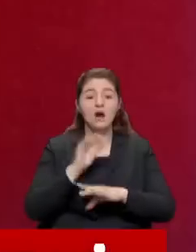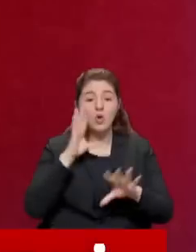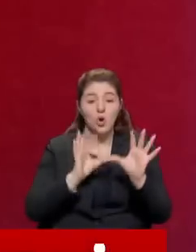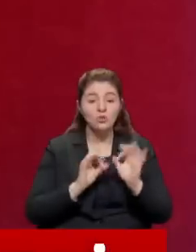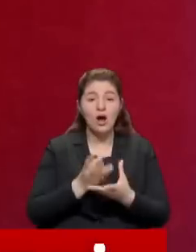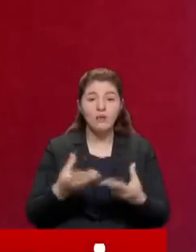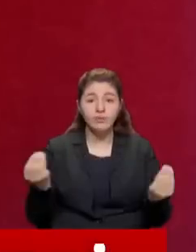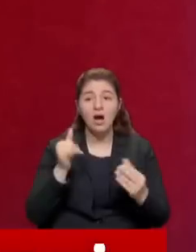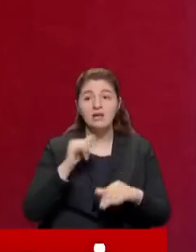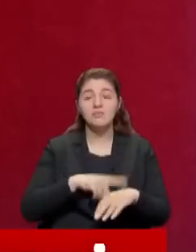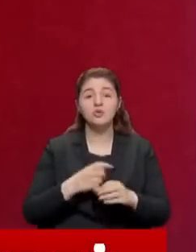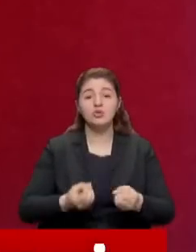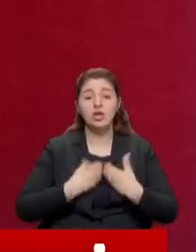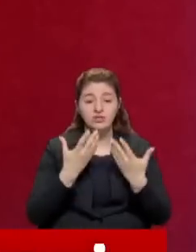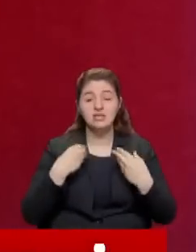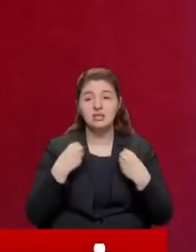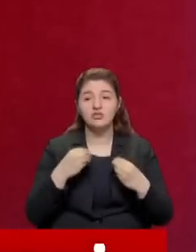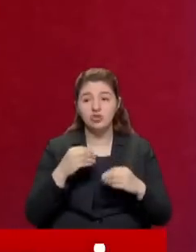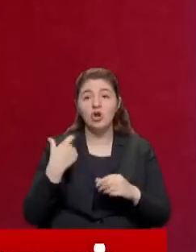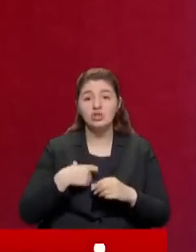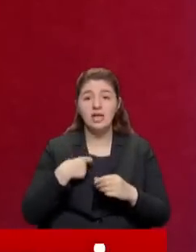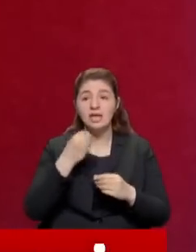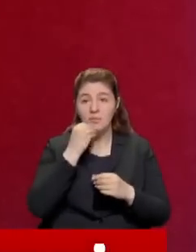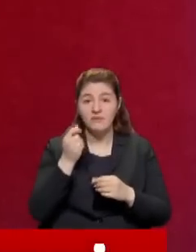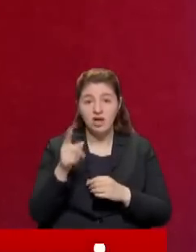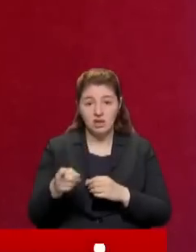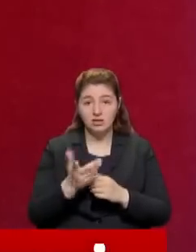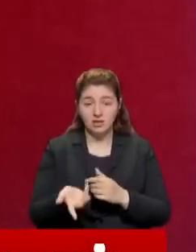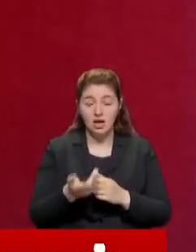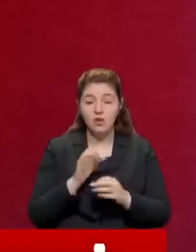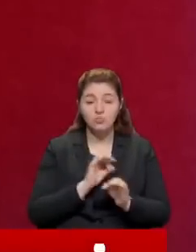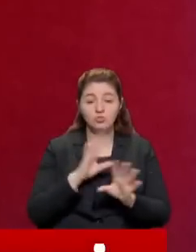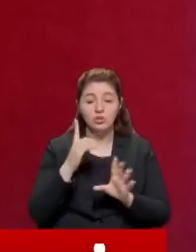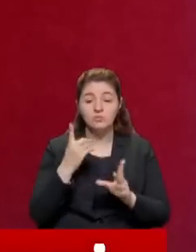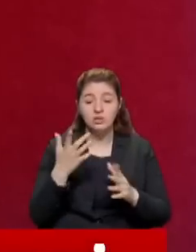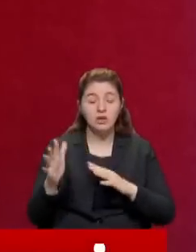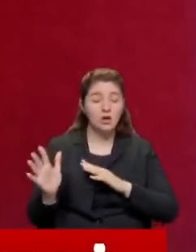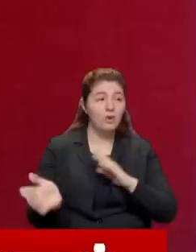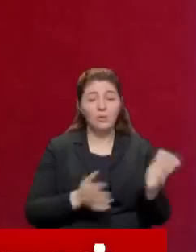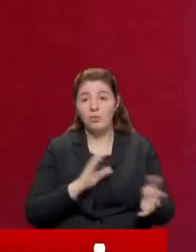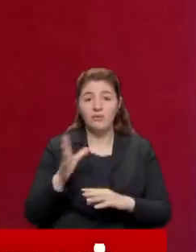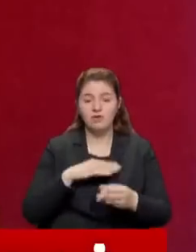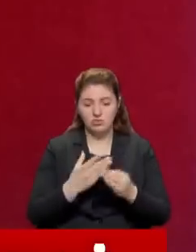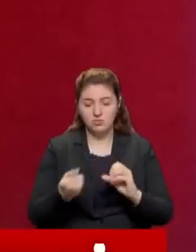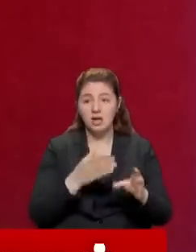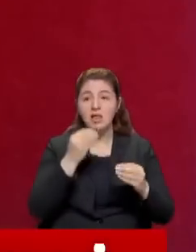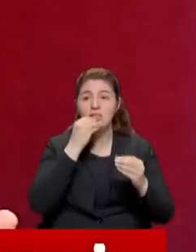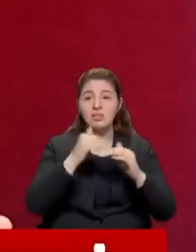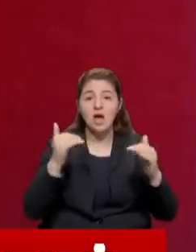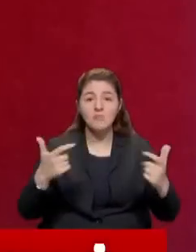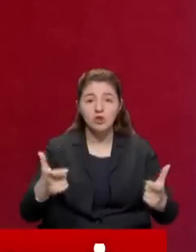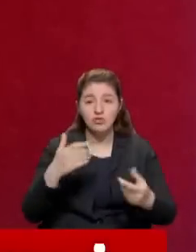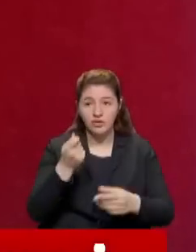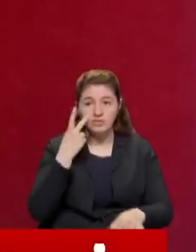çıkması. Aynı zamanda üretici ya da satıcı, özellikle de gıda fiyatlarında müthiş bir savrulma var. Soğanı bırak, lahmacun fiyatlarına